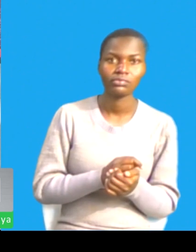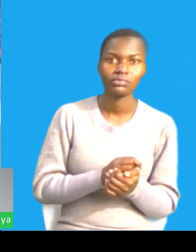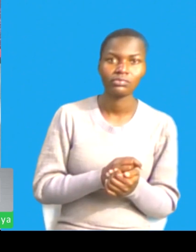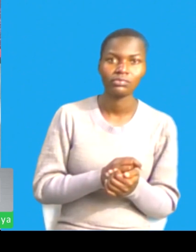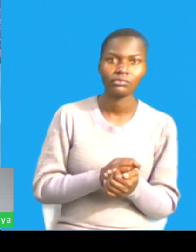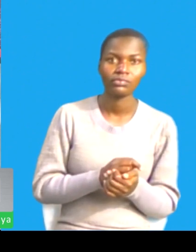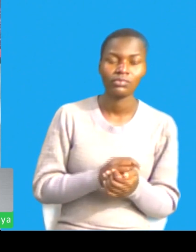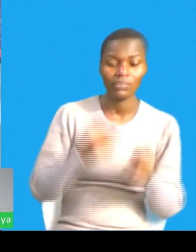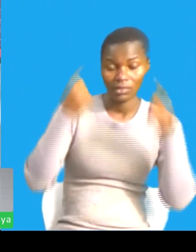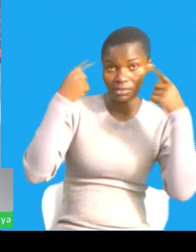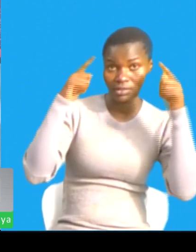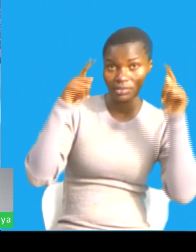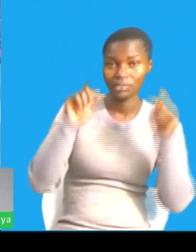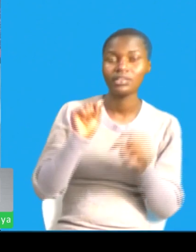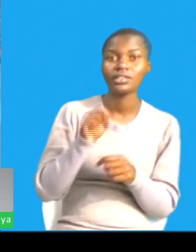oversight.